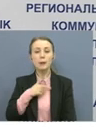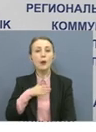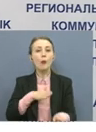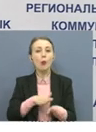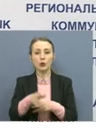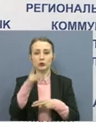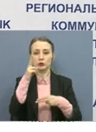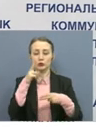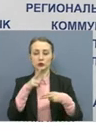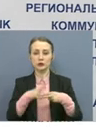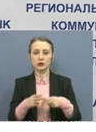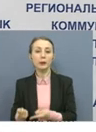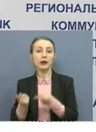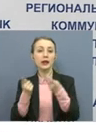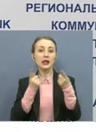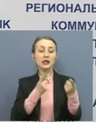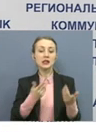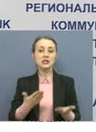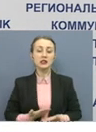қаралды. Сол сияқты